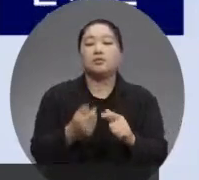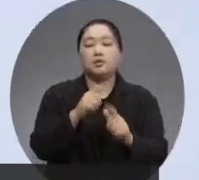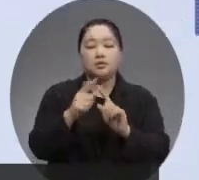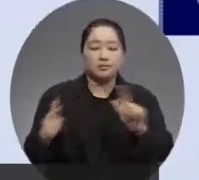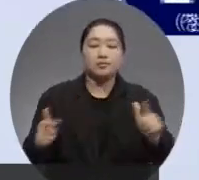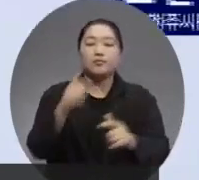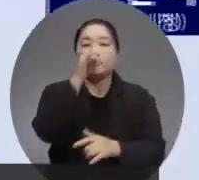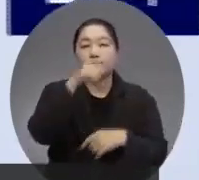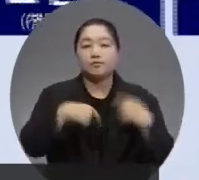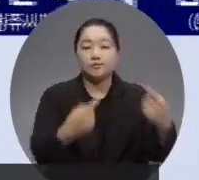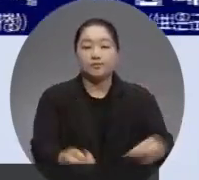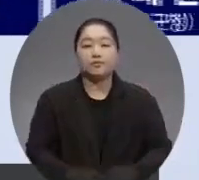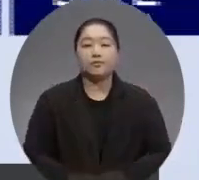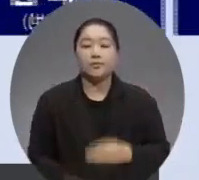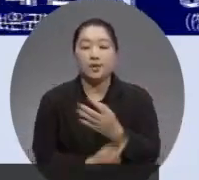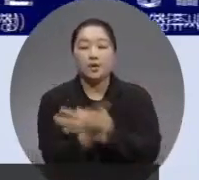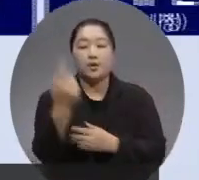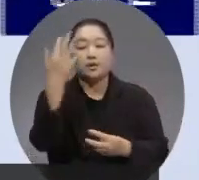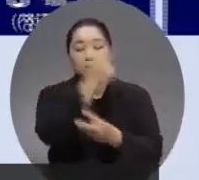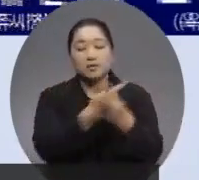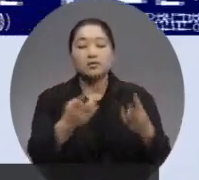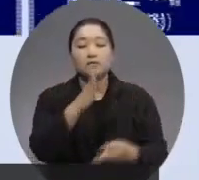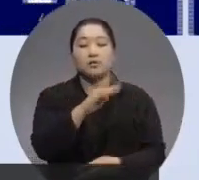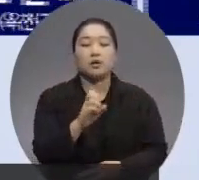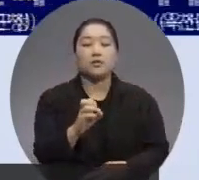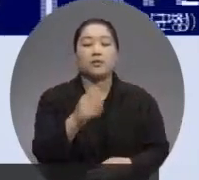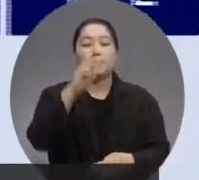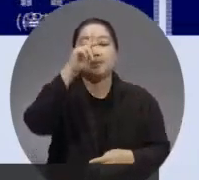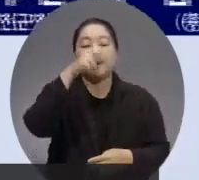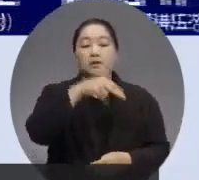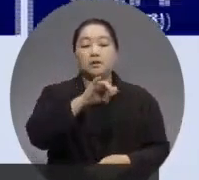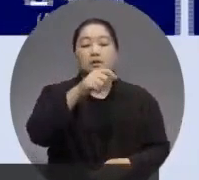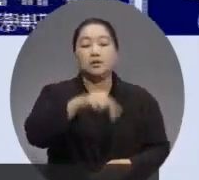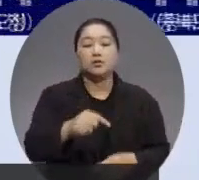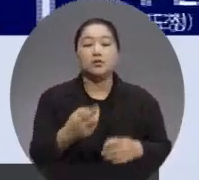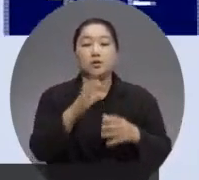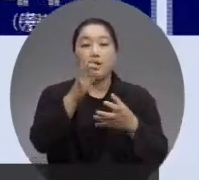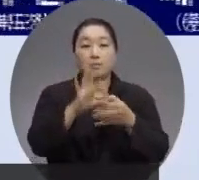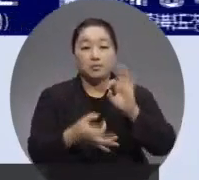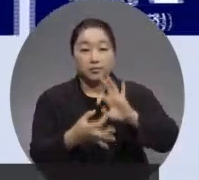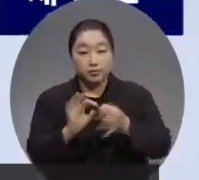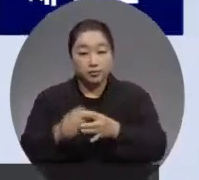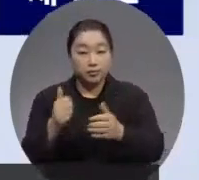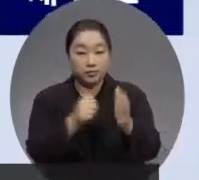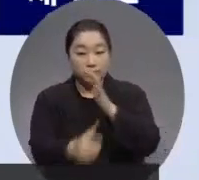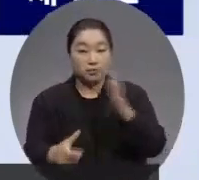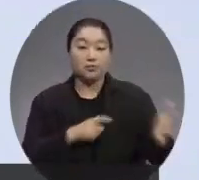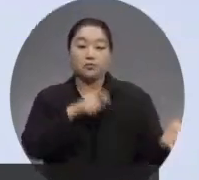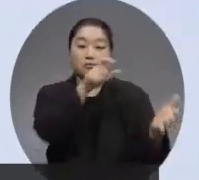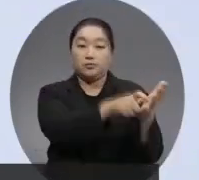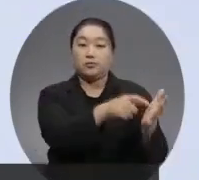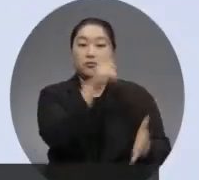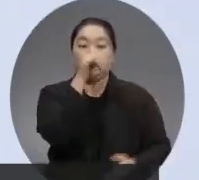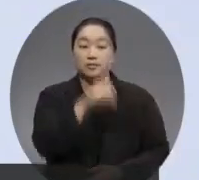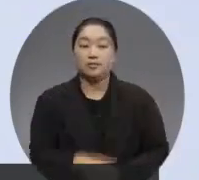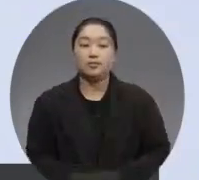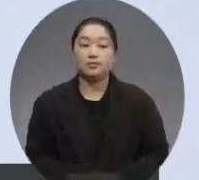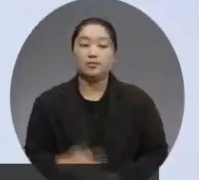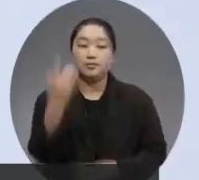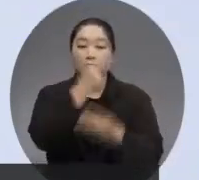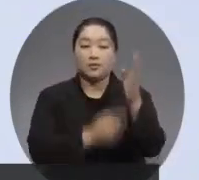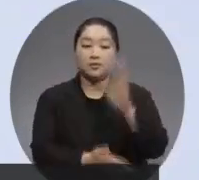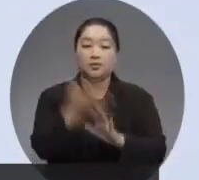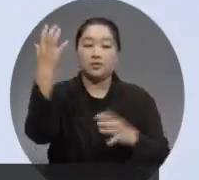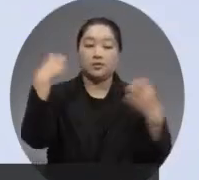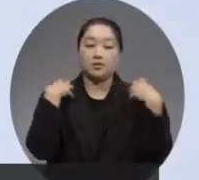출전합니다. 이 밖에 청주 KB 박지수와 강희슬 등 프로 선수들도 이름을 올렸습니다. 청주시청 호진수